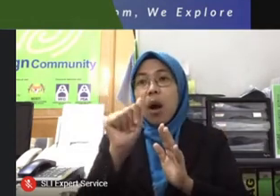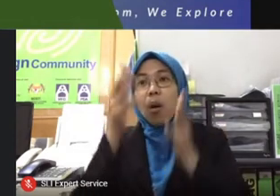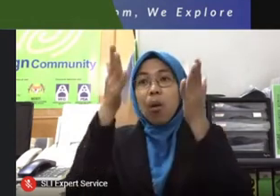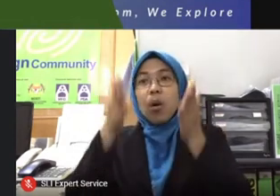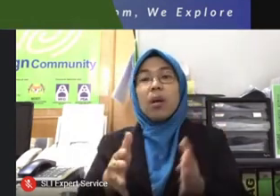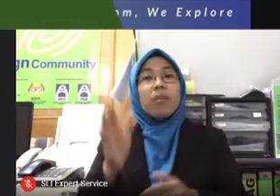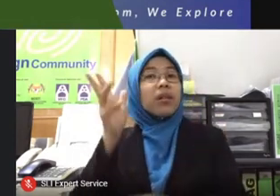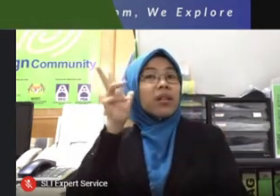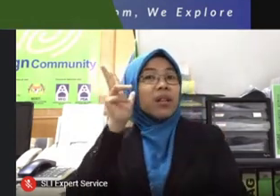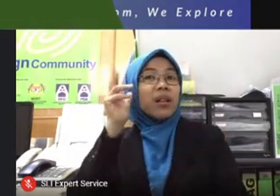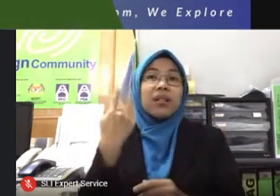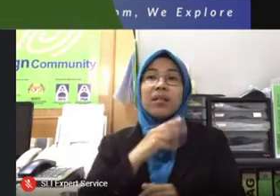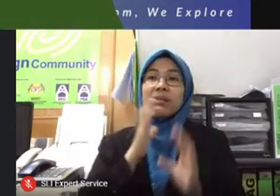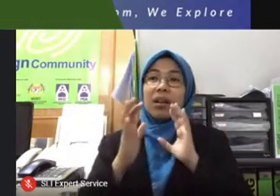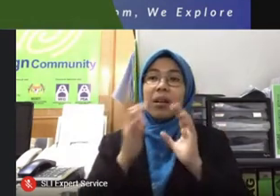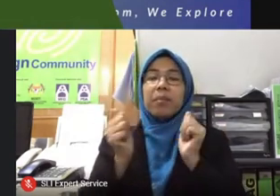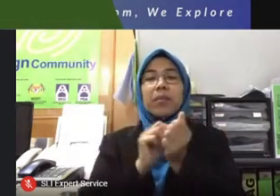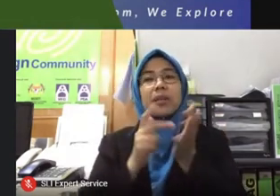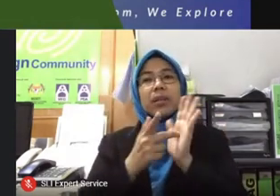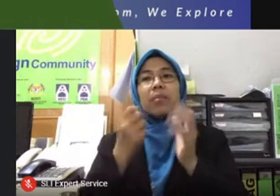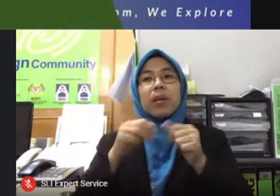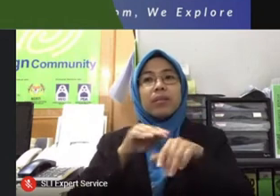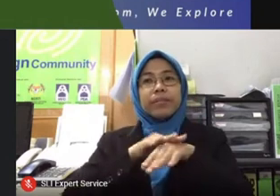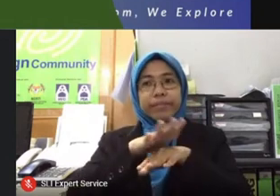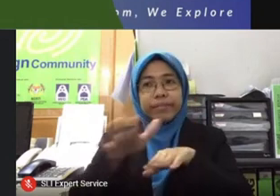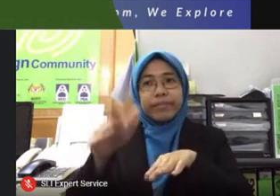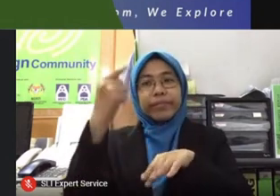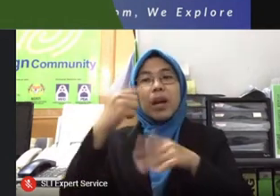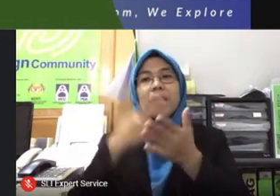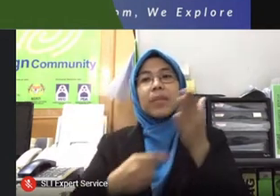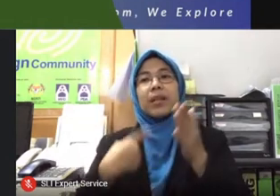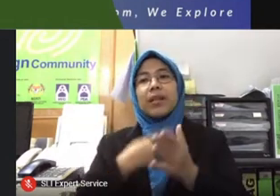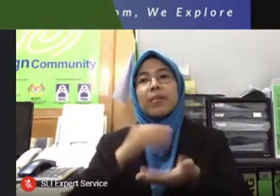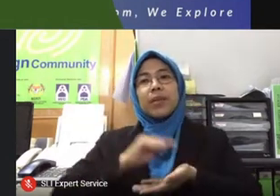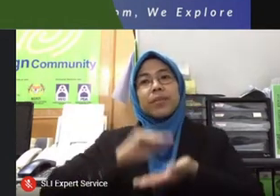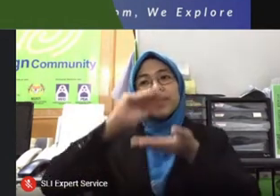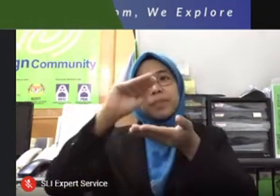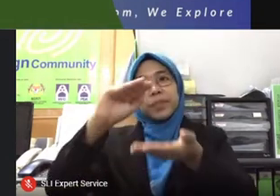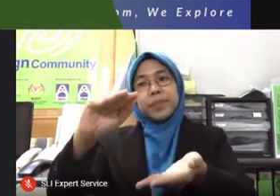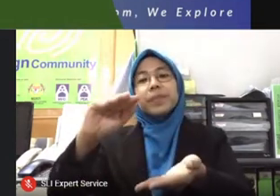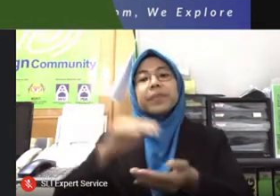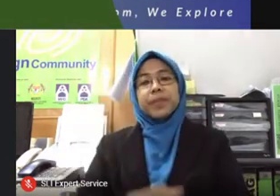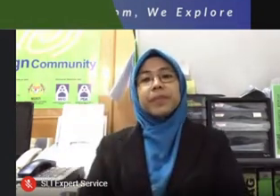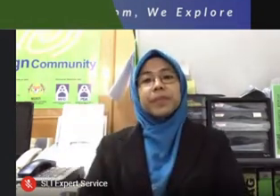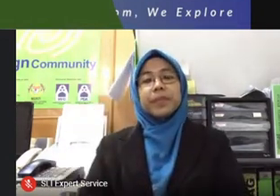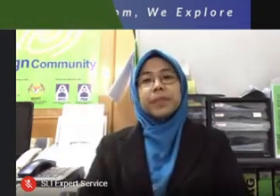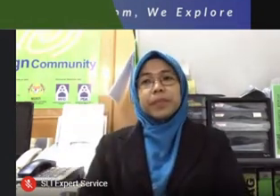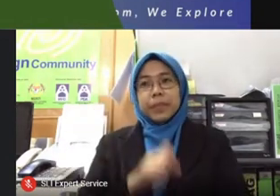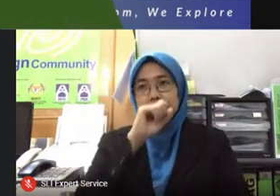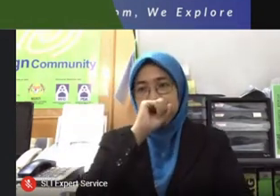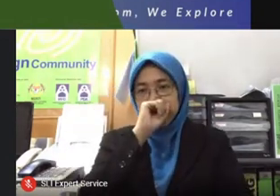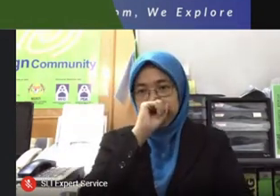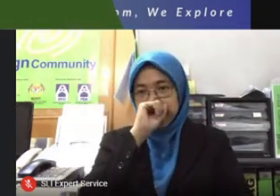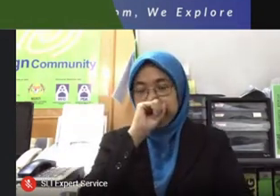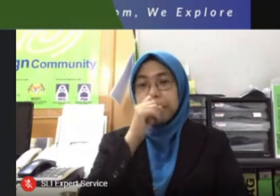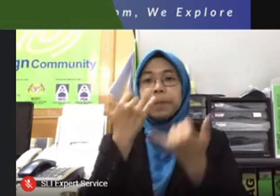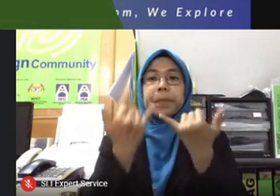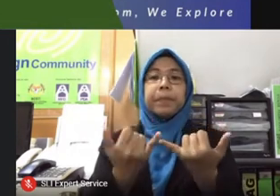kita bercakap pun, dia akan mempengaruhi aura kita untuk menyampaikan apa yang benda yang kita nak sangat. Ya, betul-betul tepat.